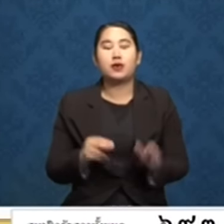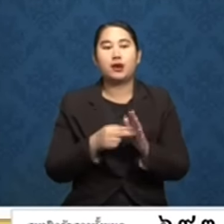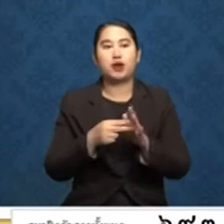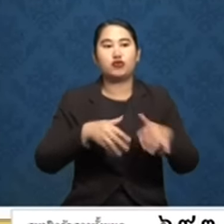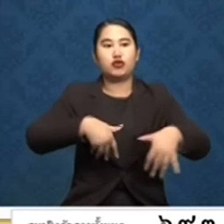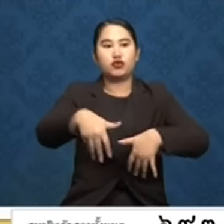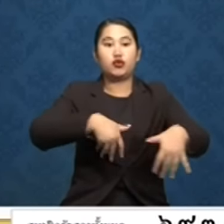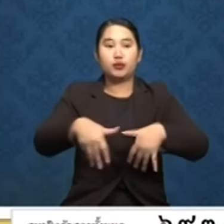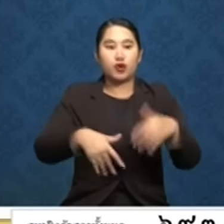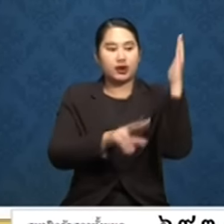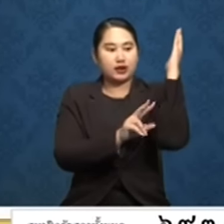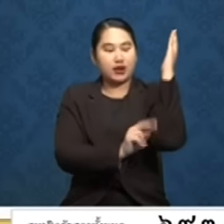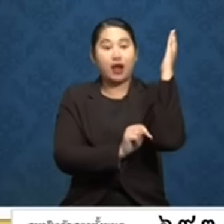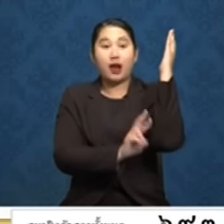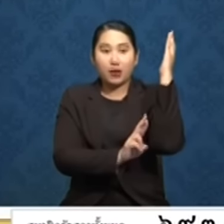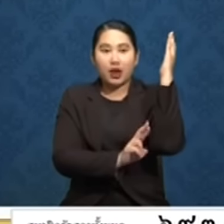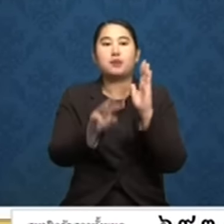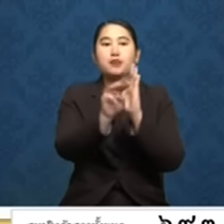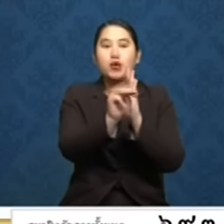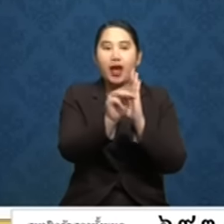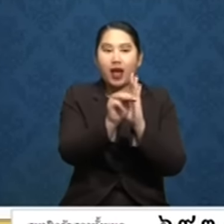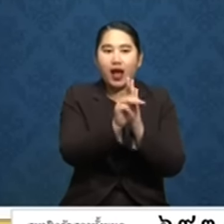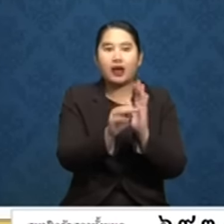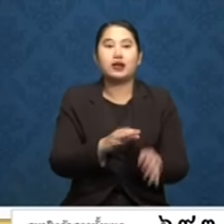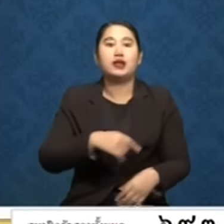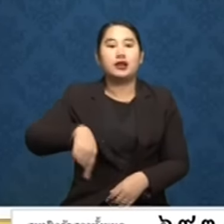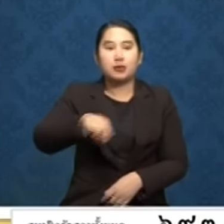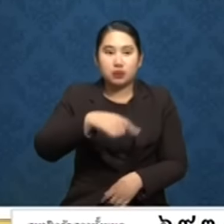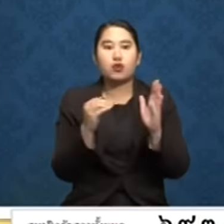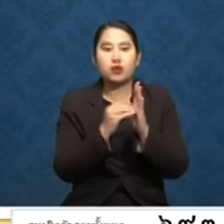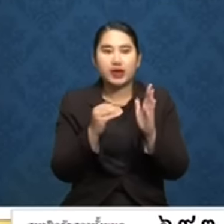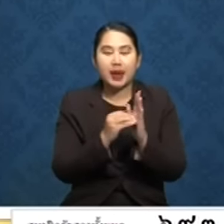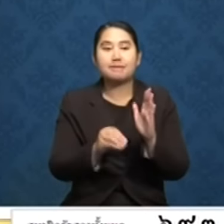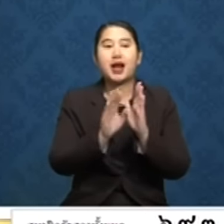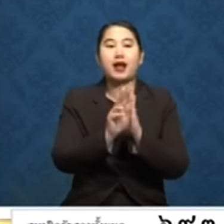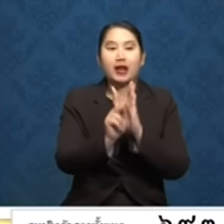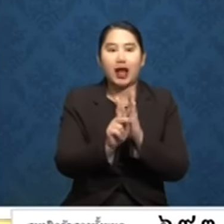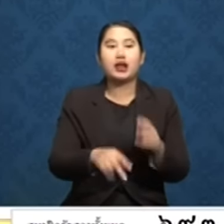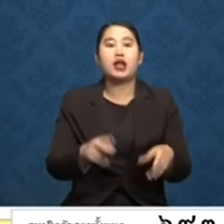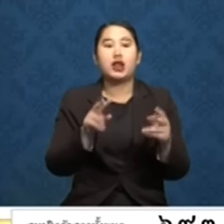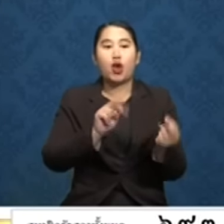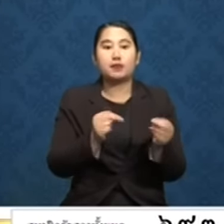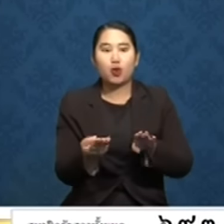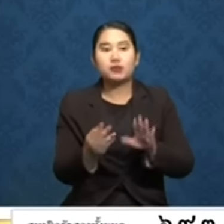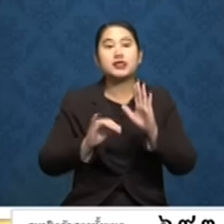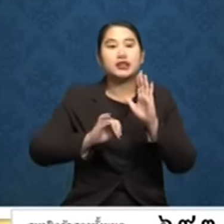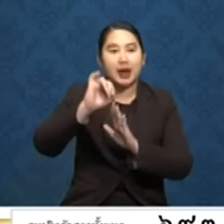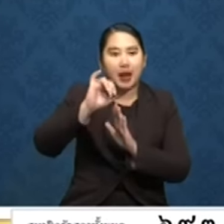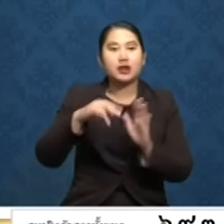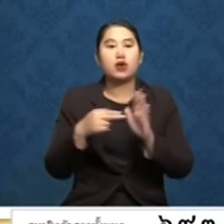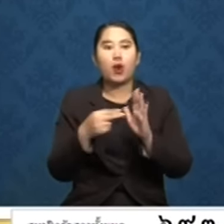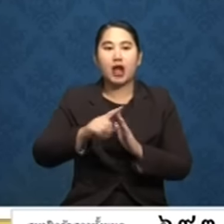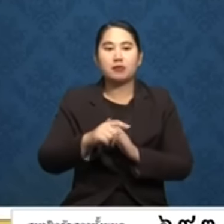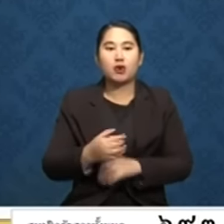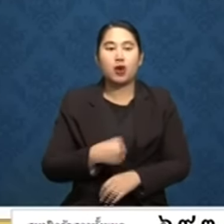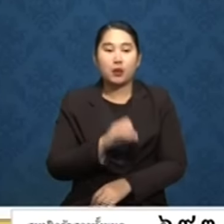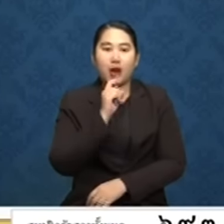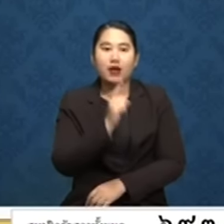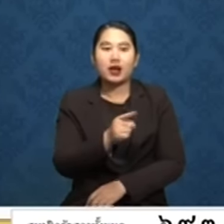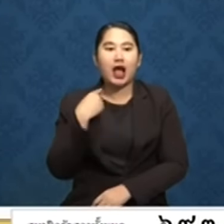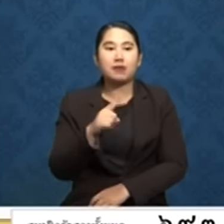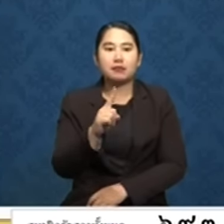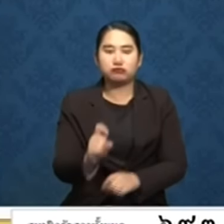ที่นราธิวาสที่มุกดาหารกลางกรุงเทพเมืองกาญจน์นครพนมหรือเชียงใหม่ต้องไม่มีใครกล้าฆ่า